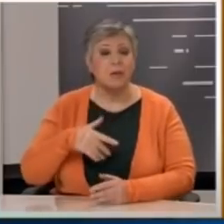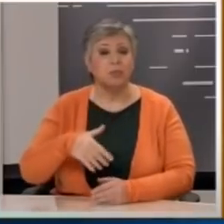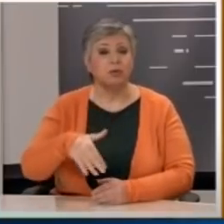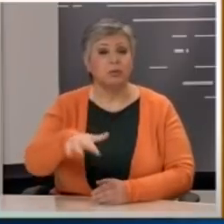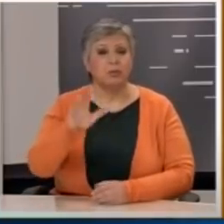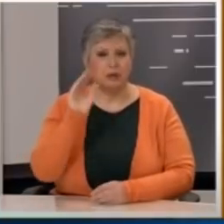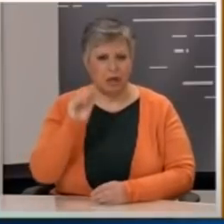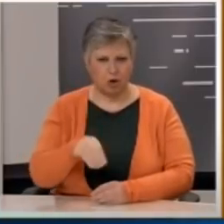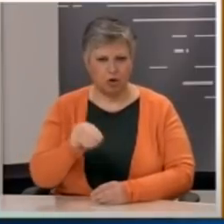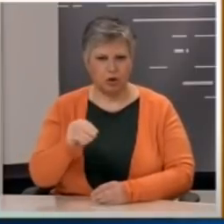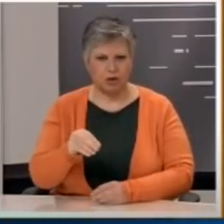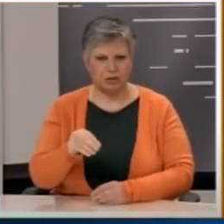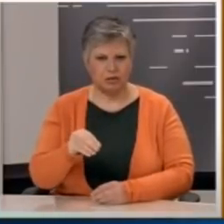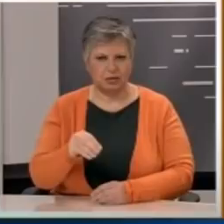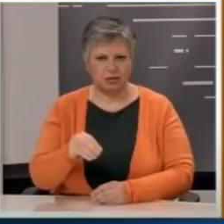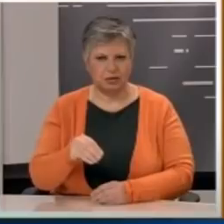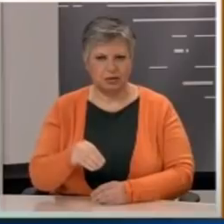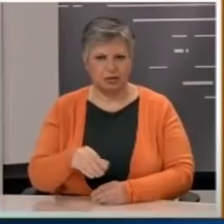εκλογών?